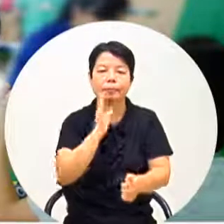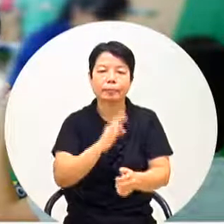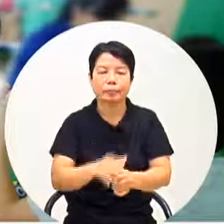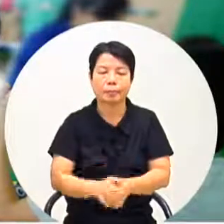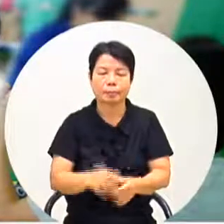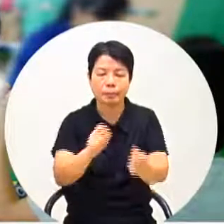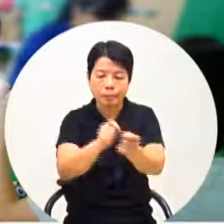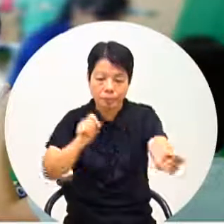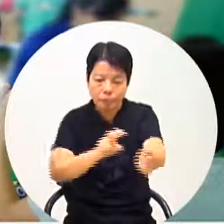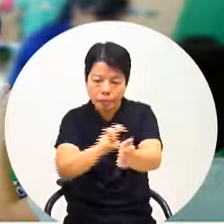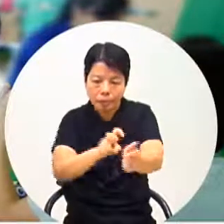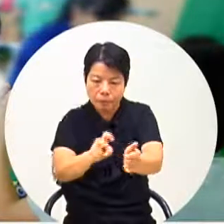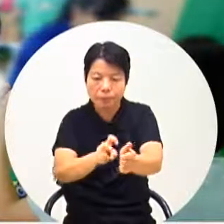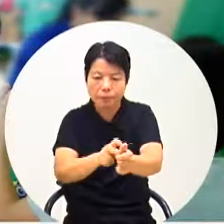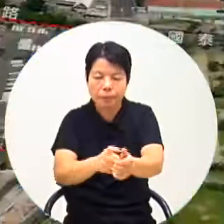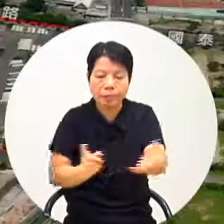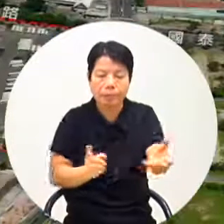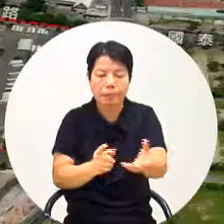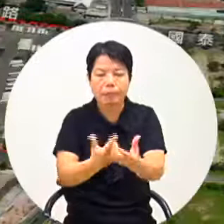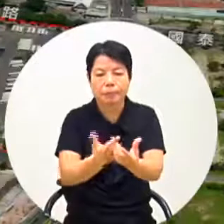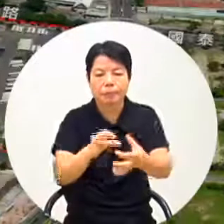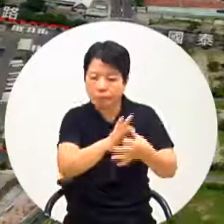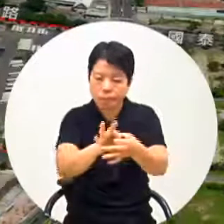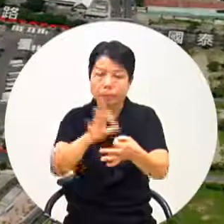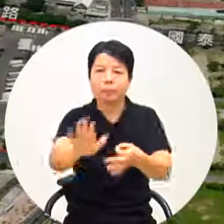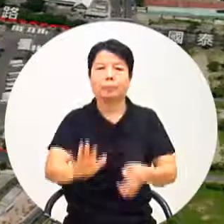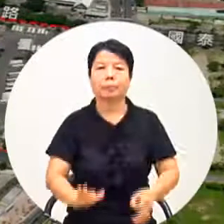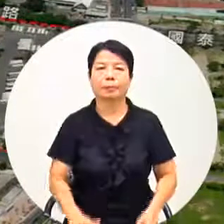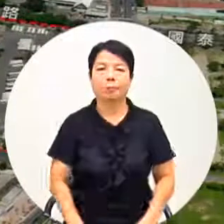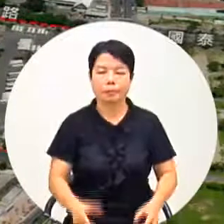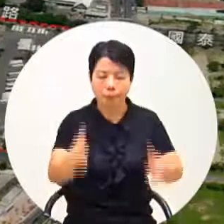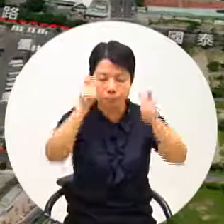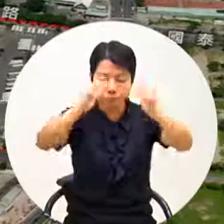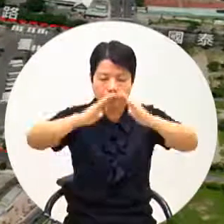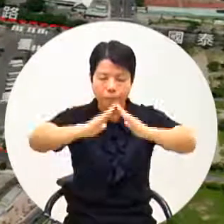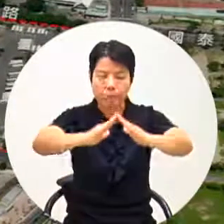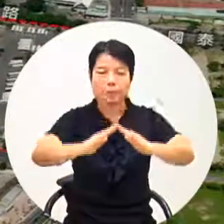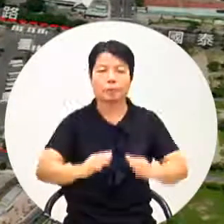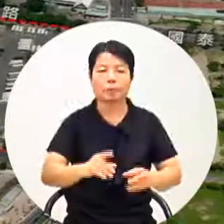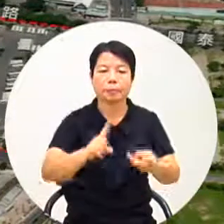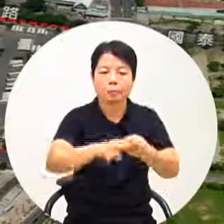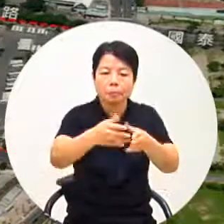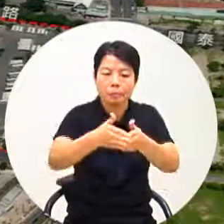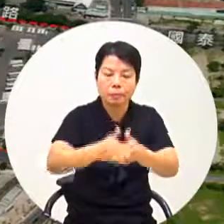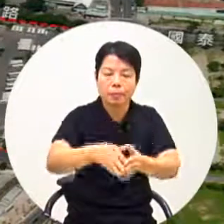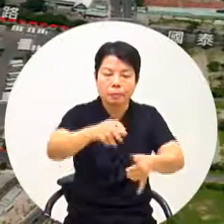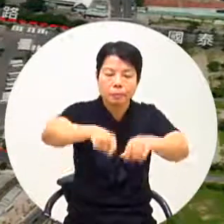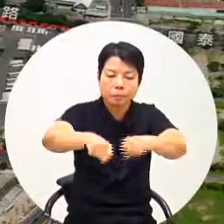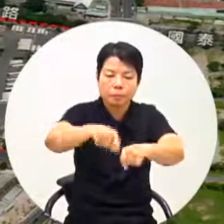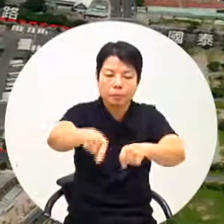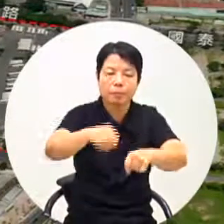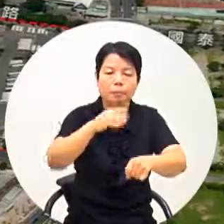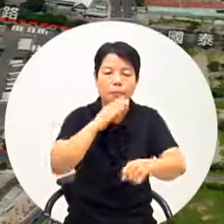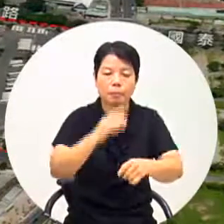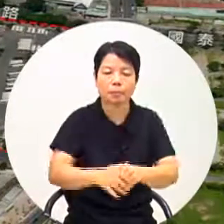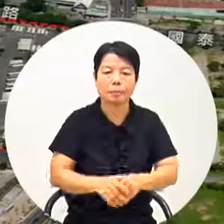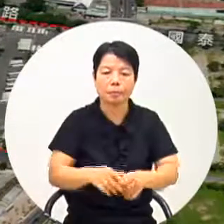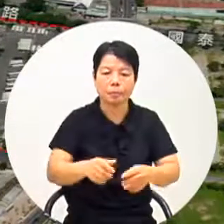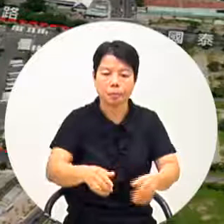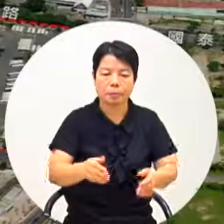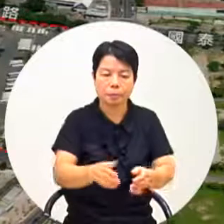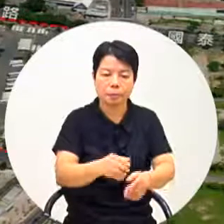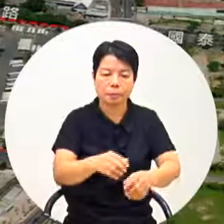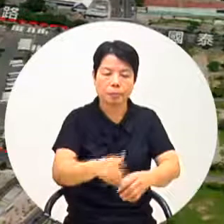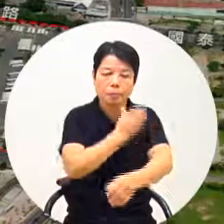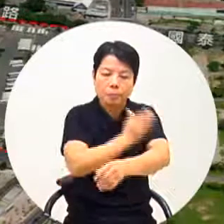一环。再来呢，我们是原高雄市主要计划第三次通盘检讨第一阶段的案。这个